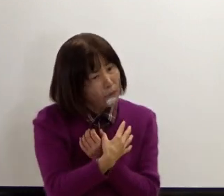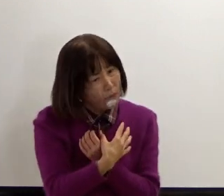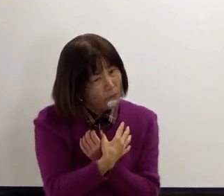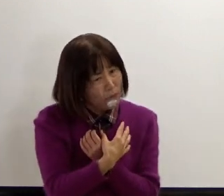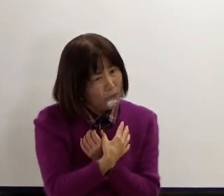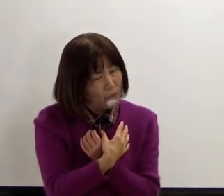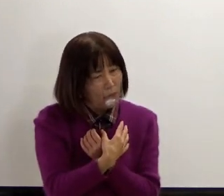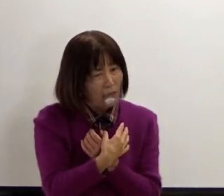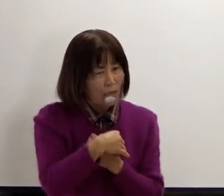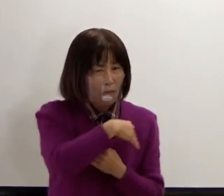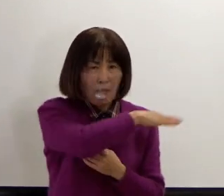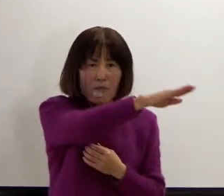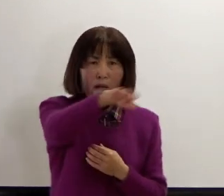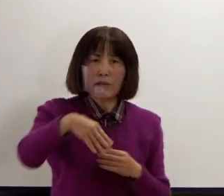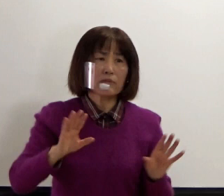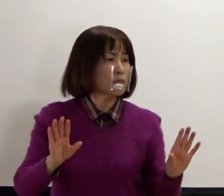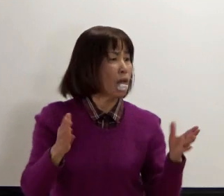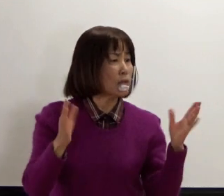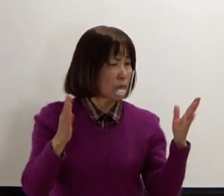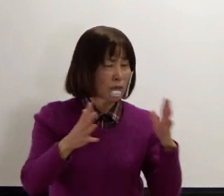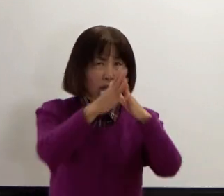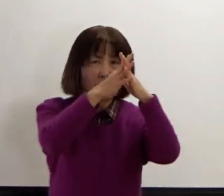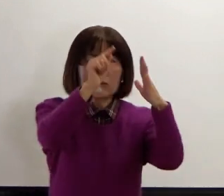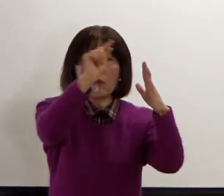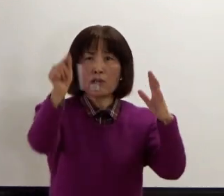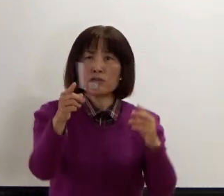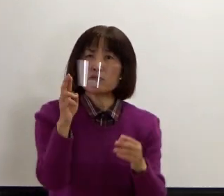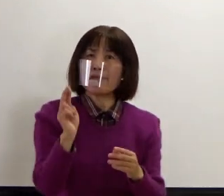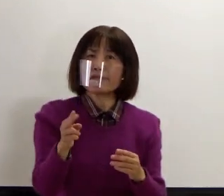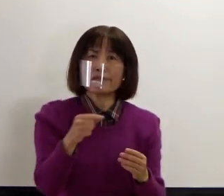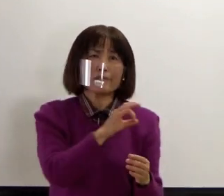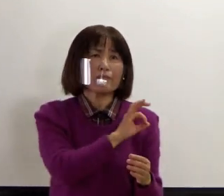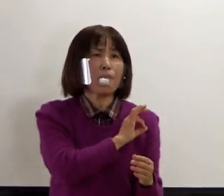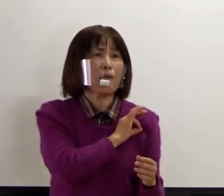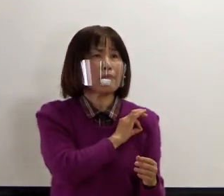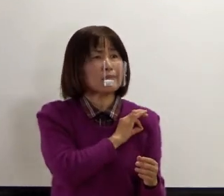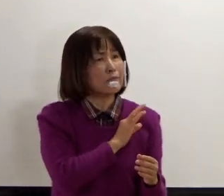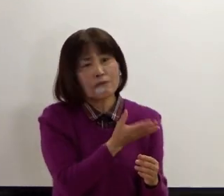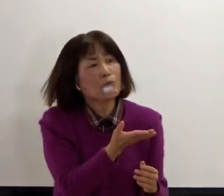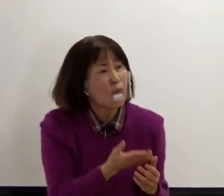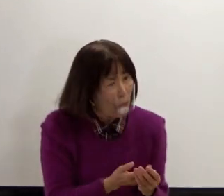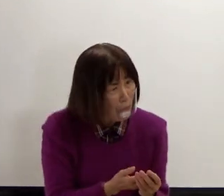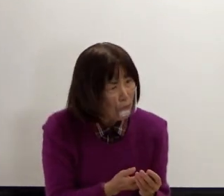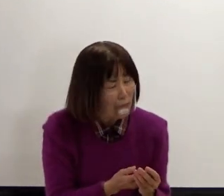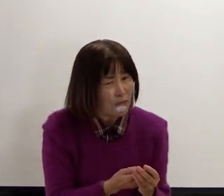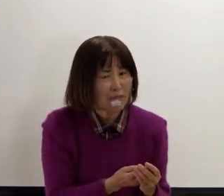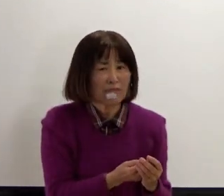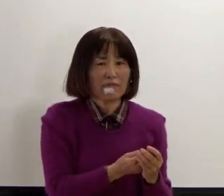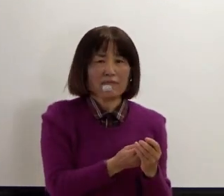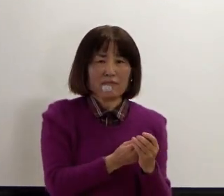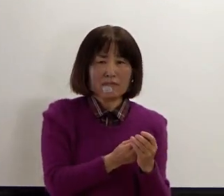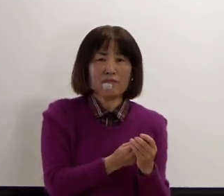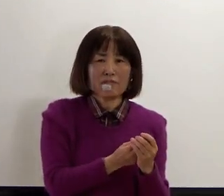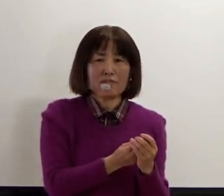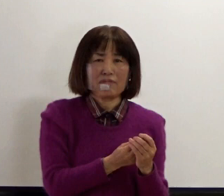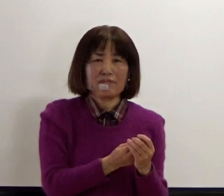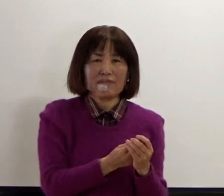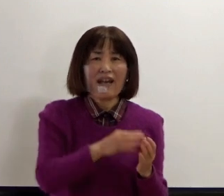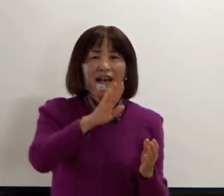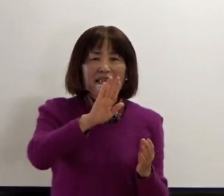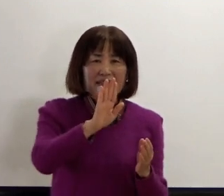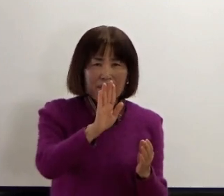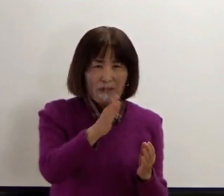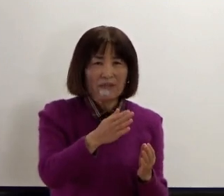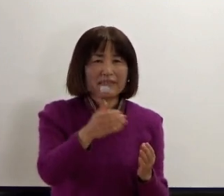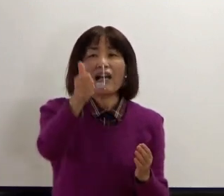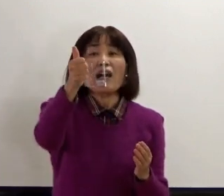もうちょっとなんか祭司らしい名前がいいんじゃないのっていうことで言ったら、ザカリア口が聞けませんから板を持ってこさせて、黒板みたい